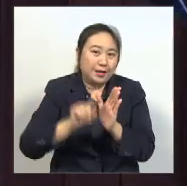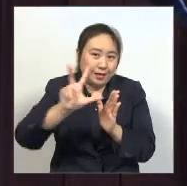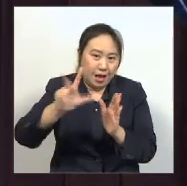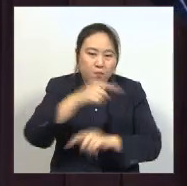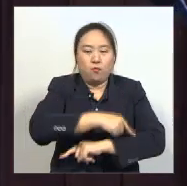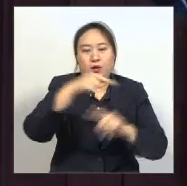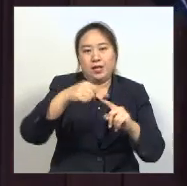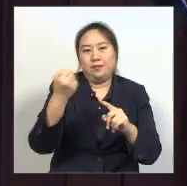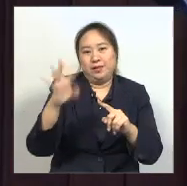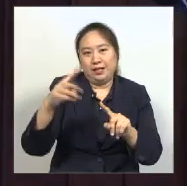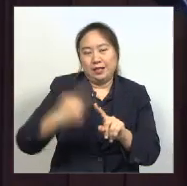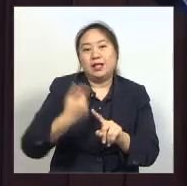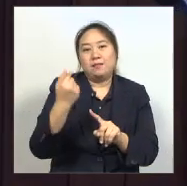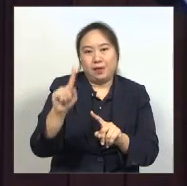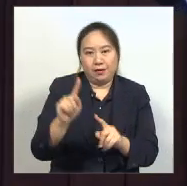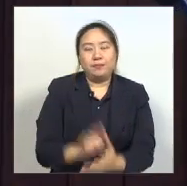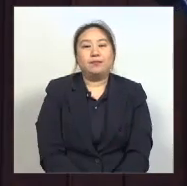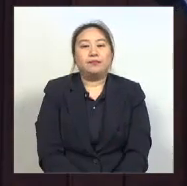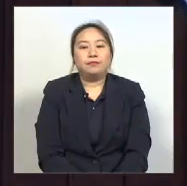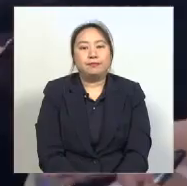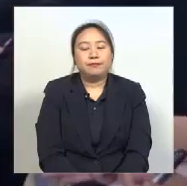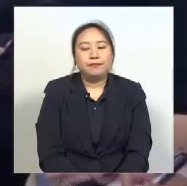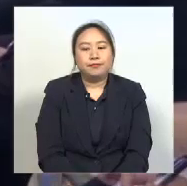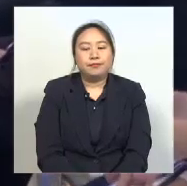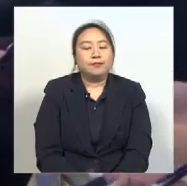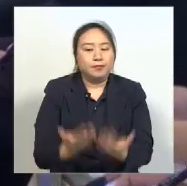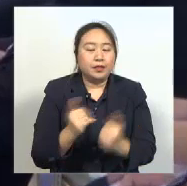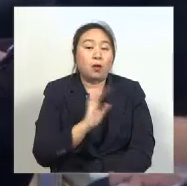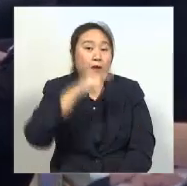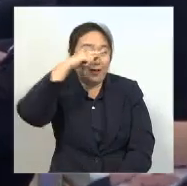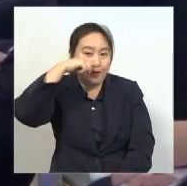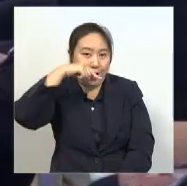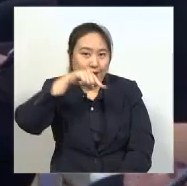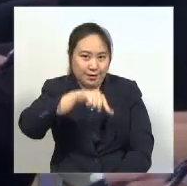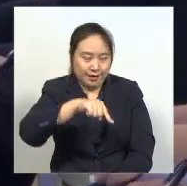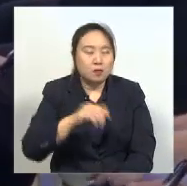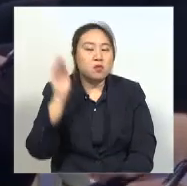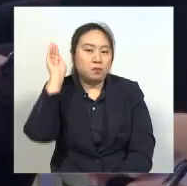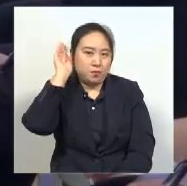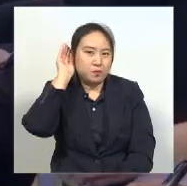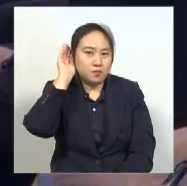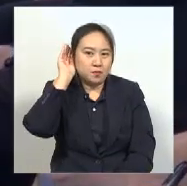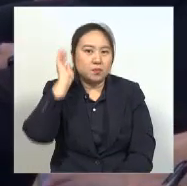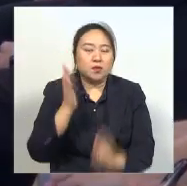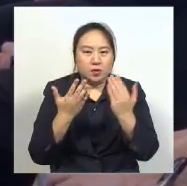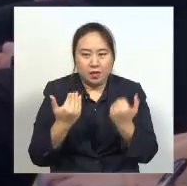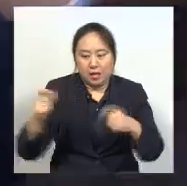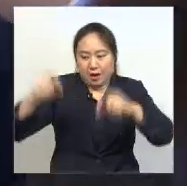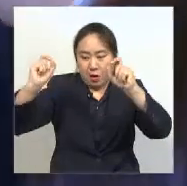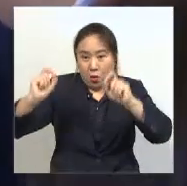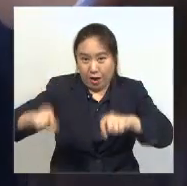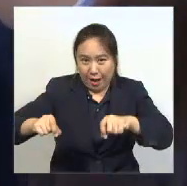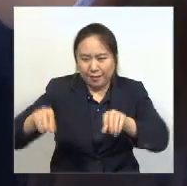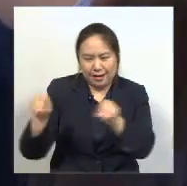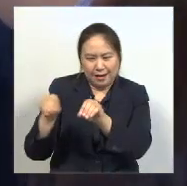วันที่14พฤศจิกายนนี้ขณะที่ในส่วนของฝ่ายไทยเองก็ให้ความเชื่อมั่นนะคะว่าการลงนามที่ก